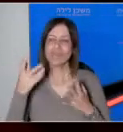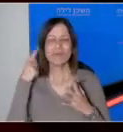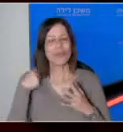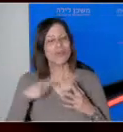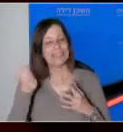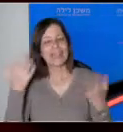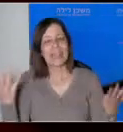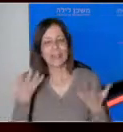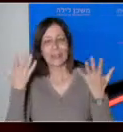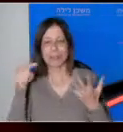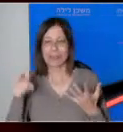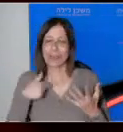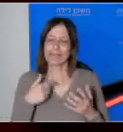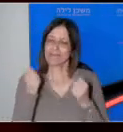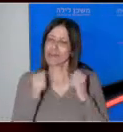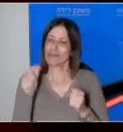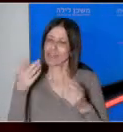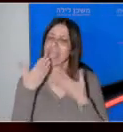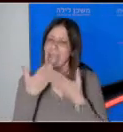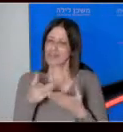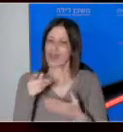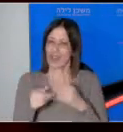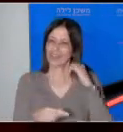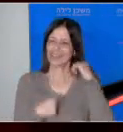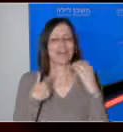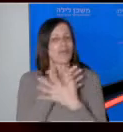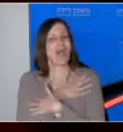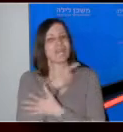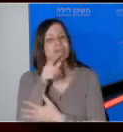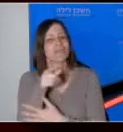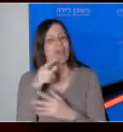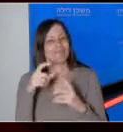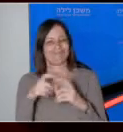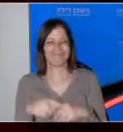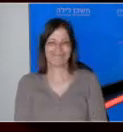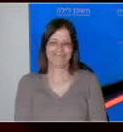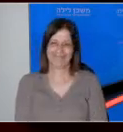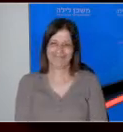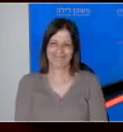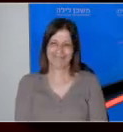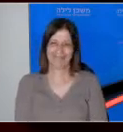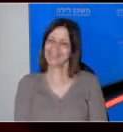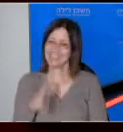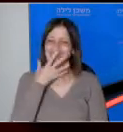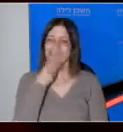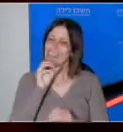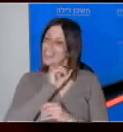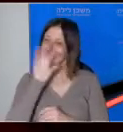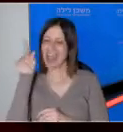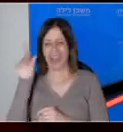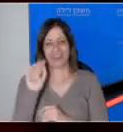מאיתנו קצת עידוד מכאן, אני מניח שזה יעזור לו. אנחנו אוהבים אותו. מאוד. טל, יפה, נשלח לו